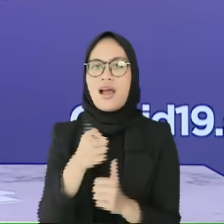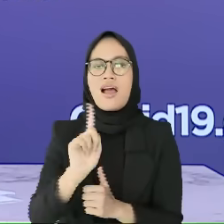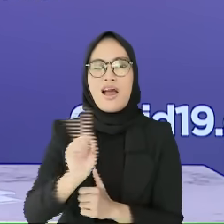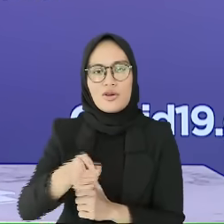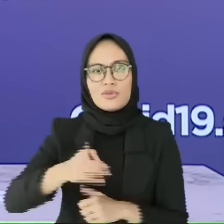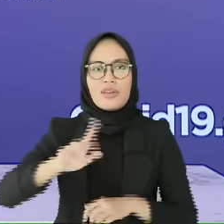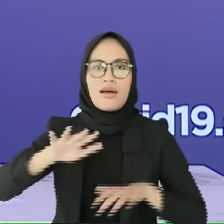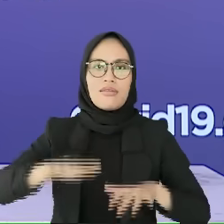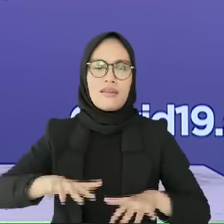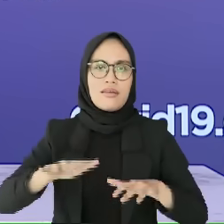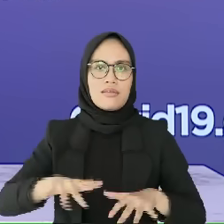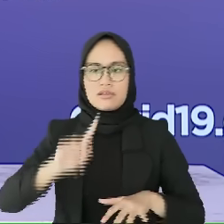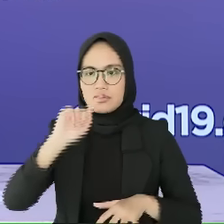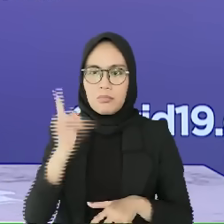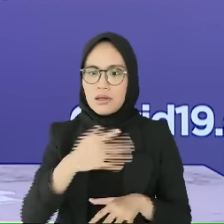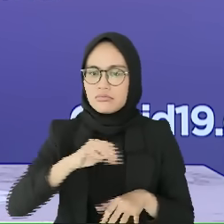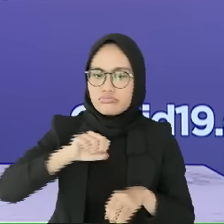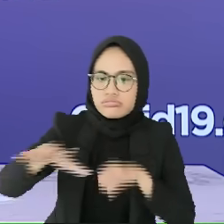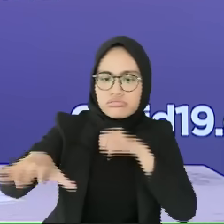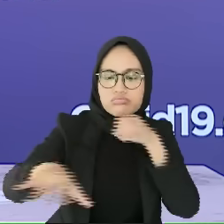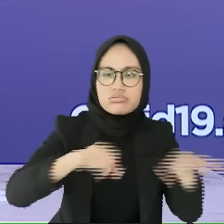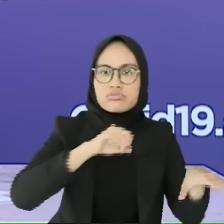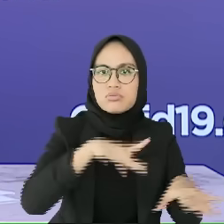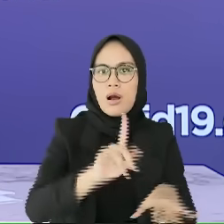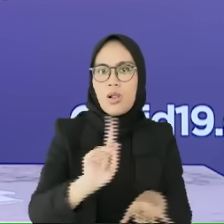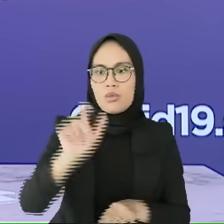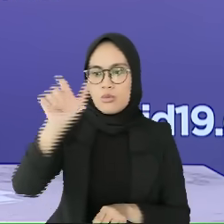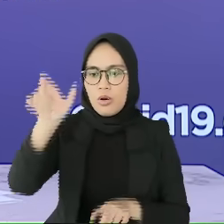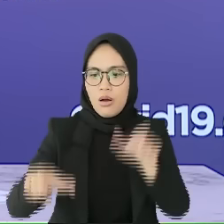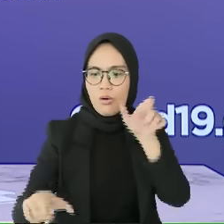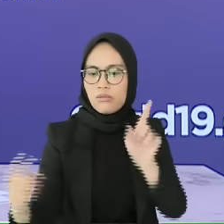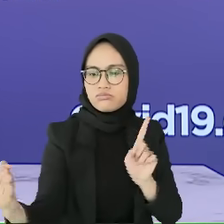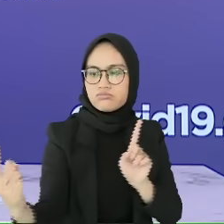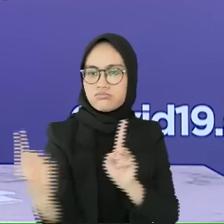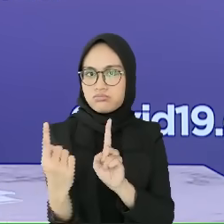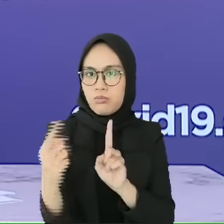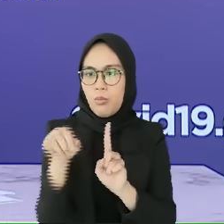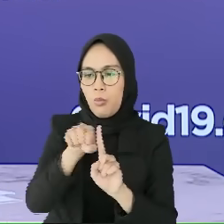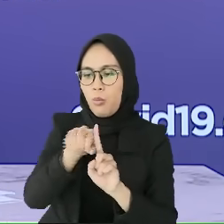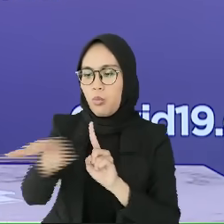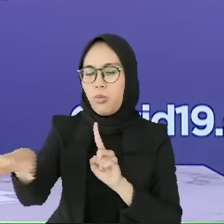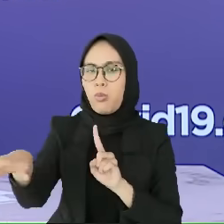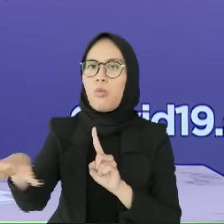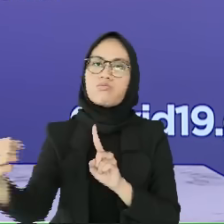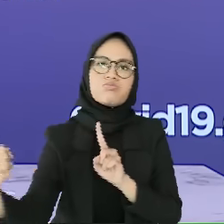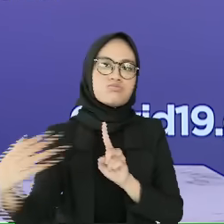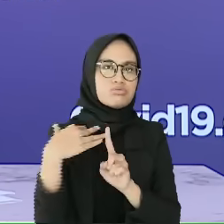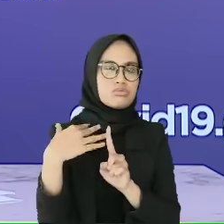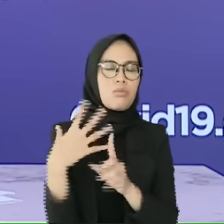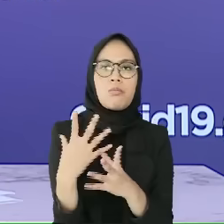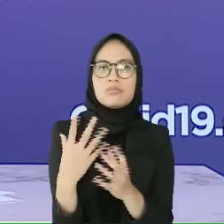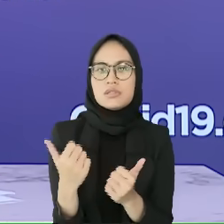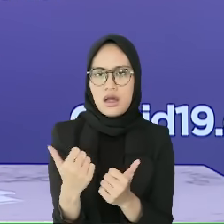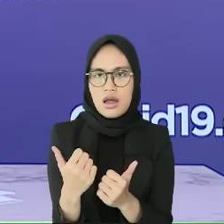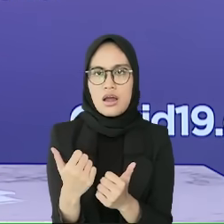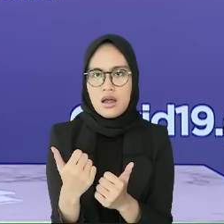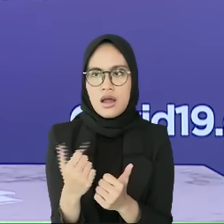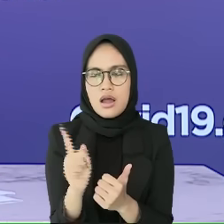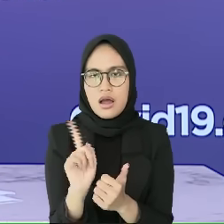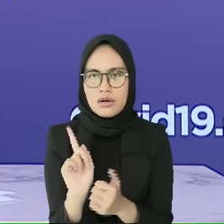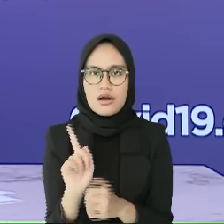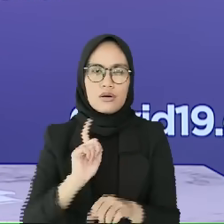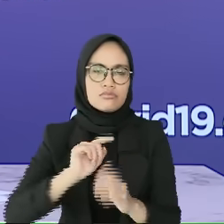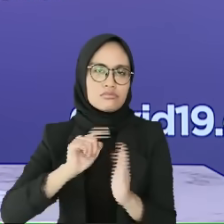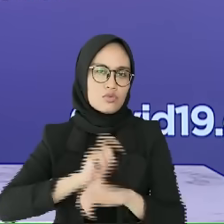menyebar cepat akibat interaksi antar manusia yang meningkat seperti pada periode libur panjang dan kegiatan